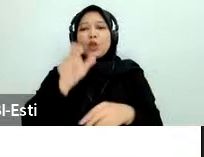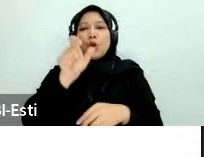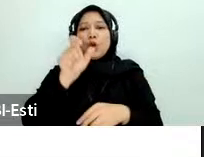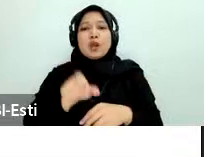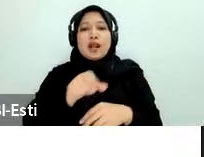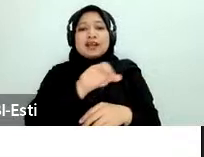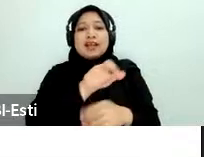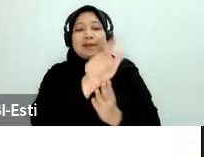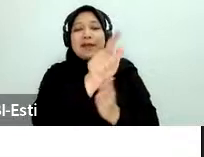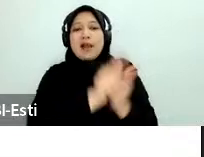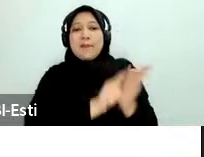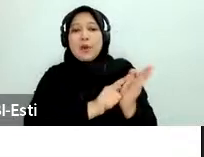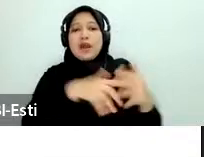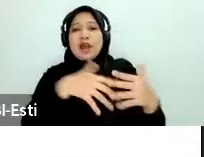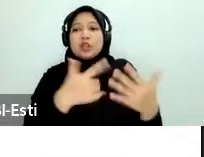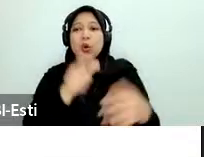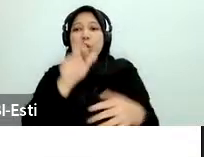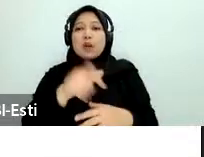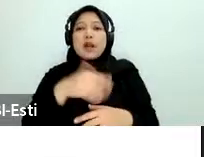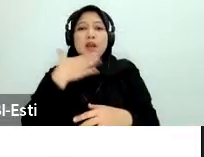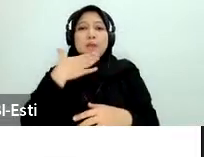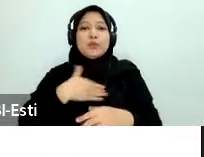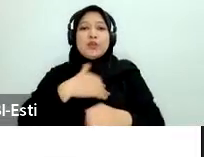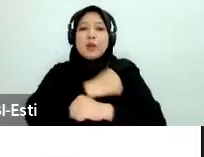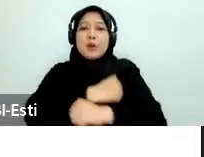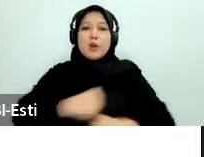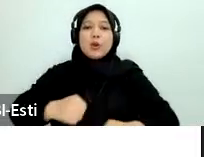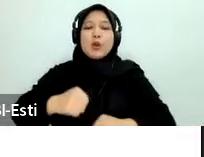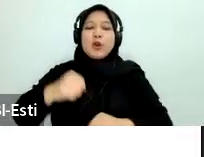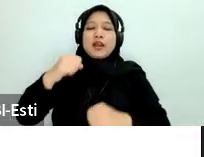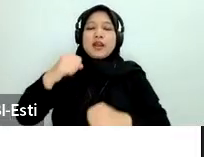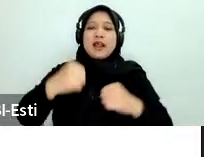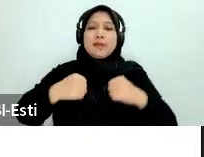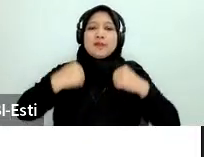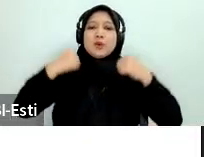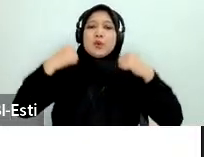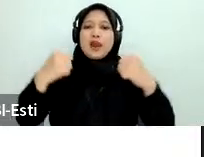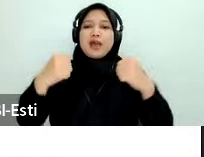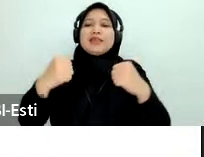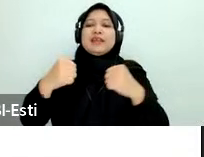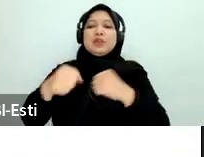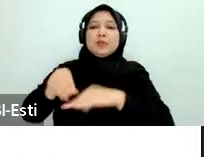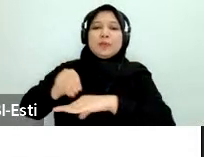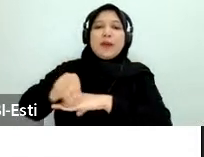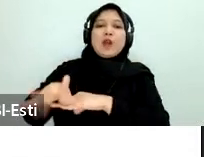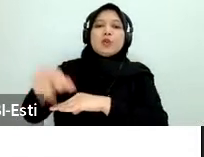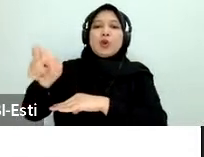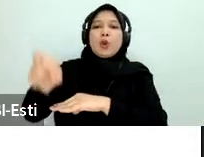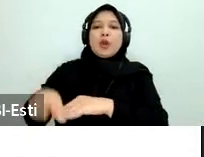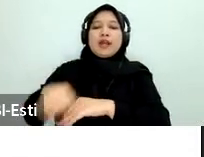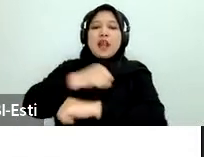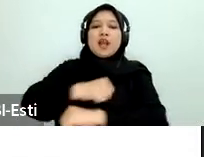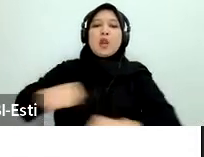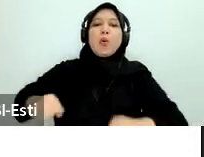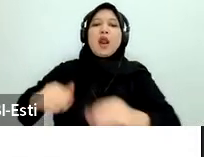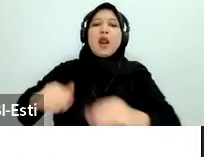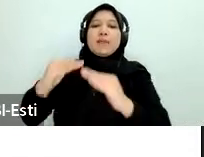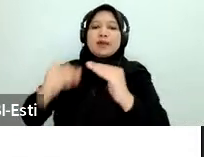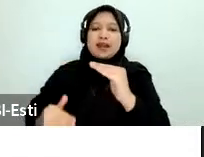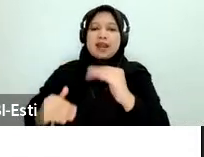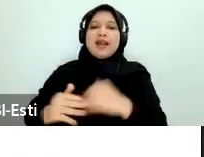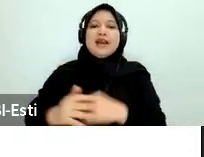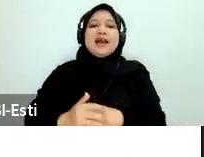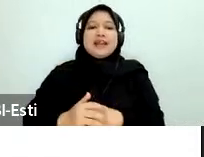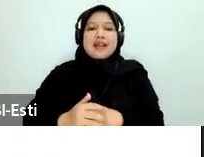relasi kuasa yang lebih kuat kepada yang lebih rendah harusnya produk hukum itu Bahasanya